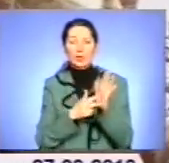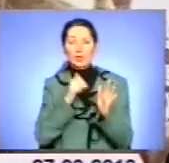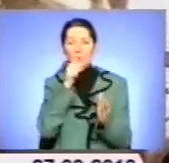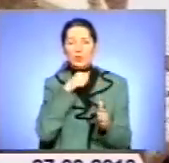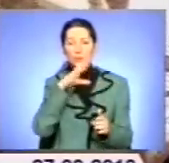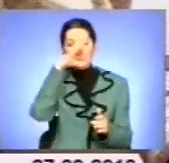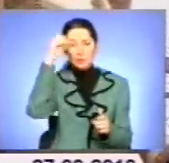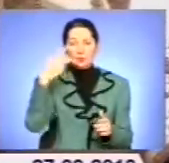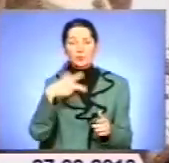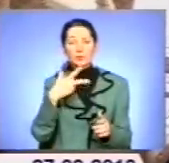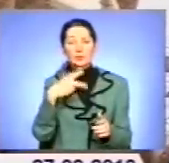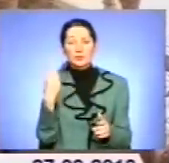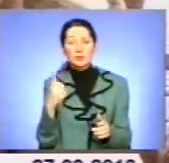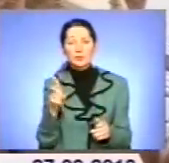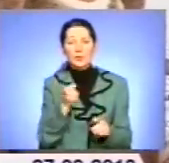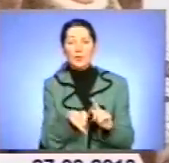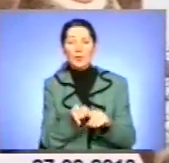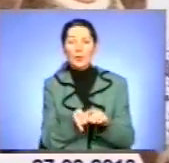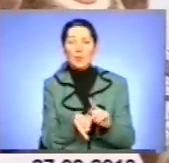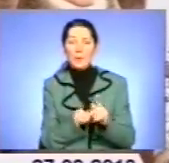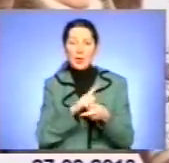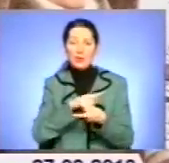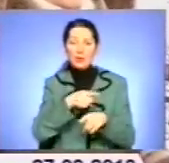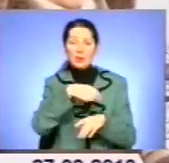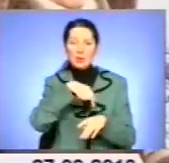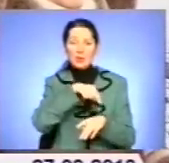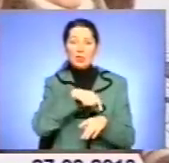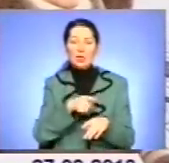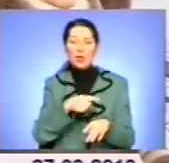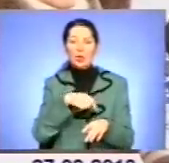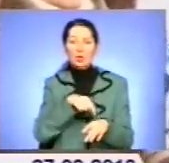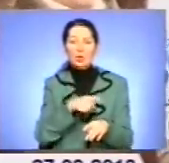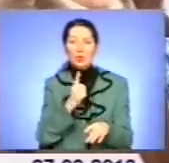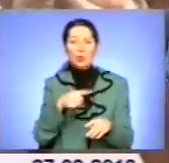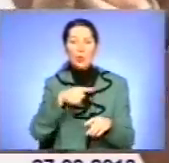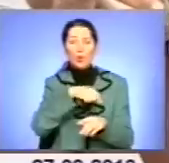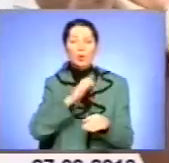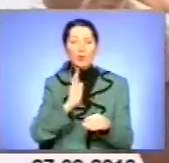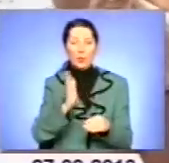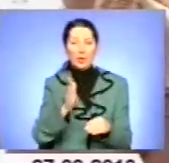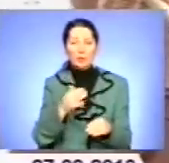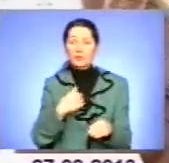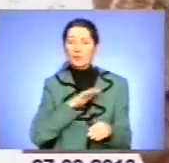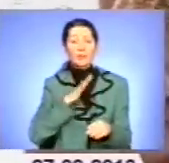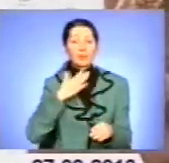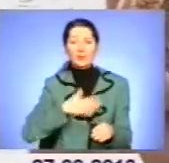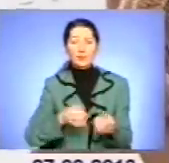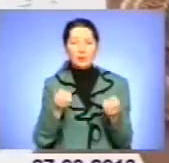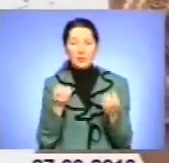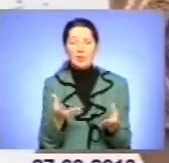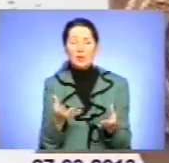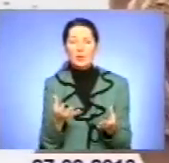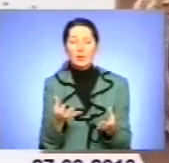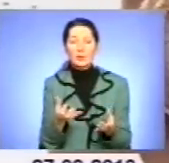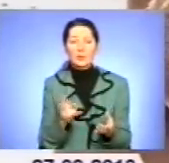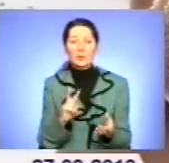31 березня переводять стрілки годинників на годину вперед. Ваша думка з цього приводу? Я не задоволена Звичайно. А взагалі,